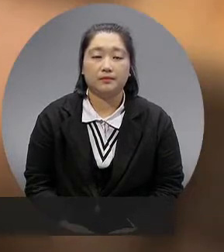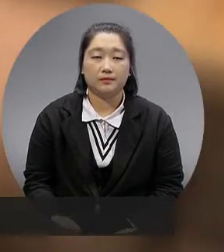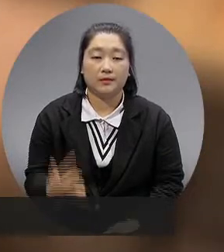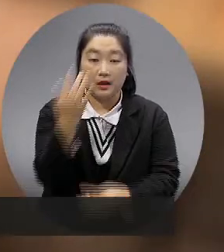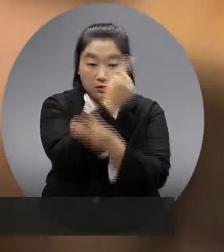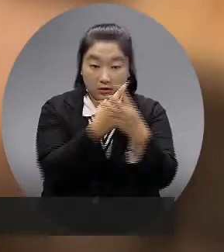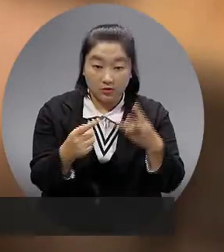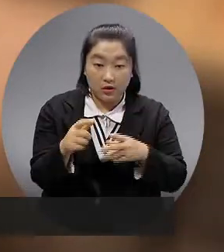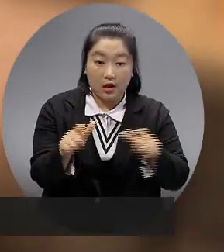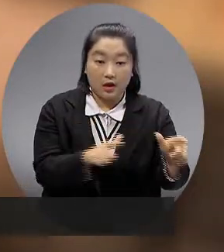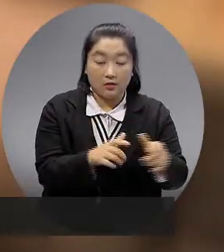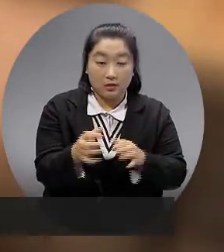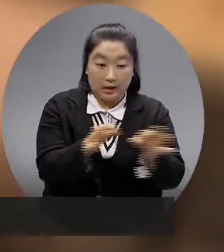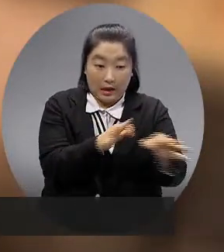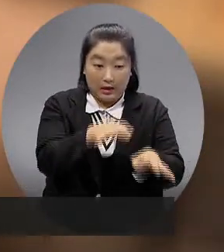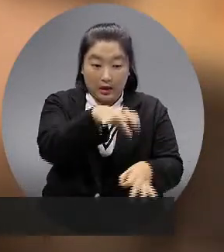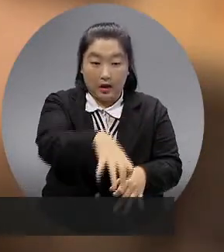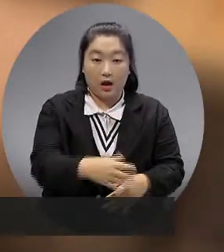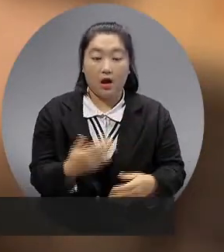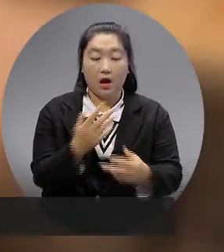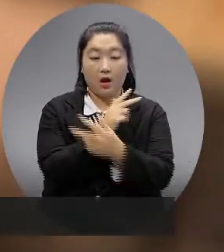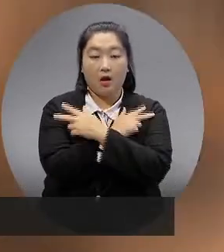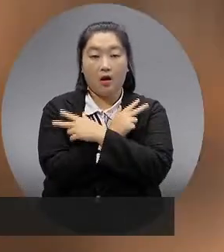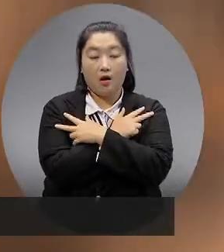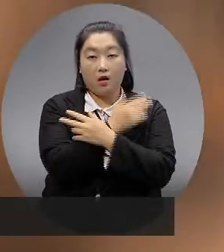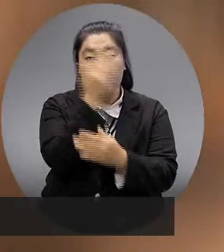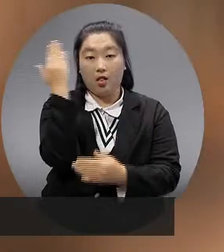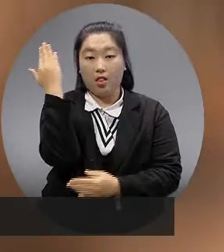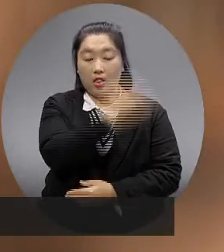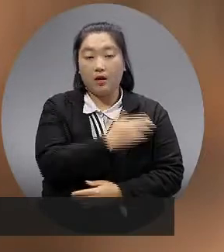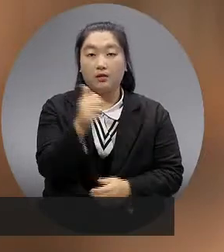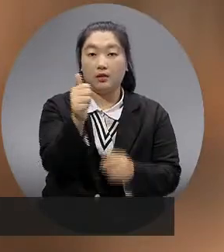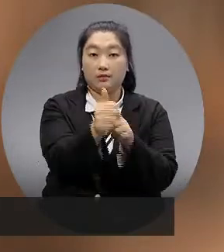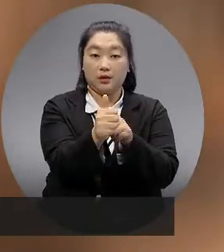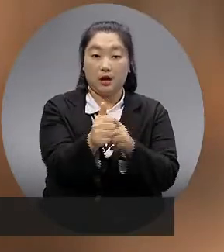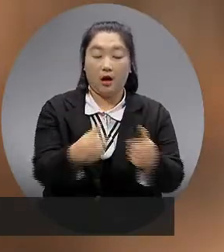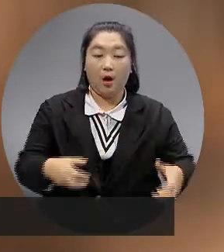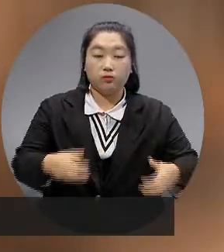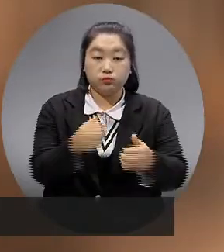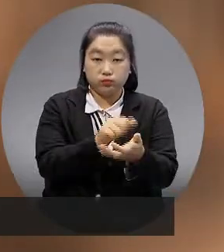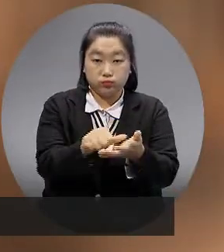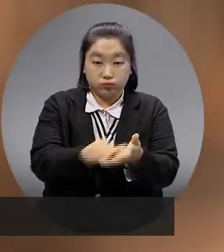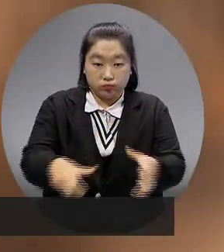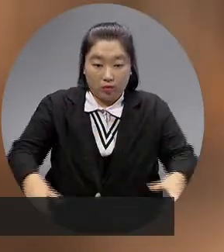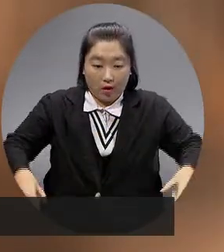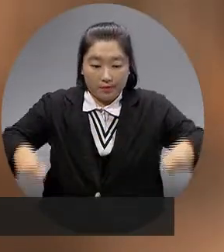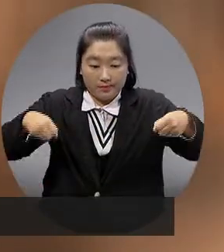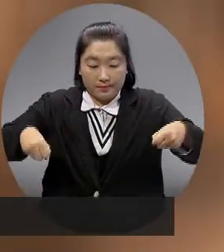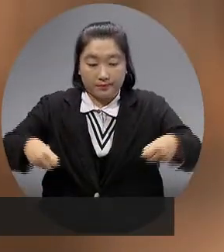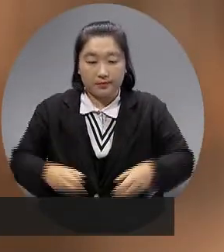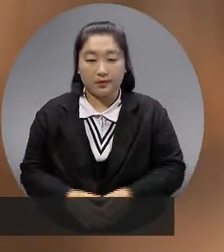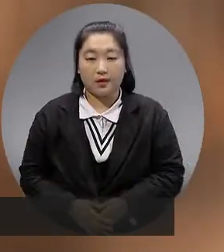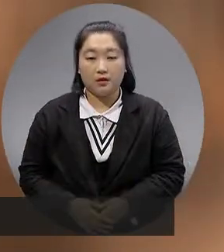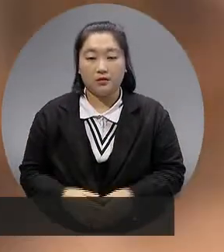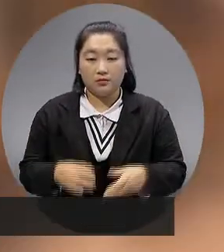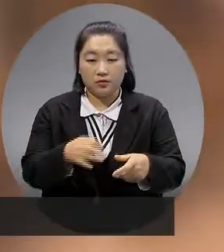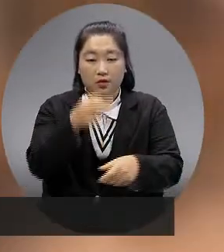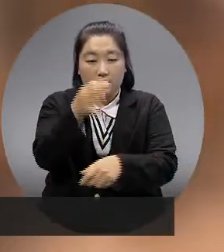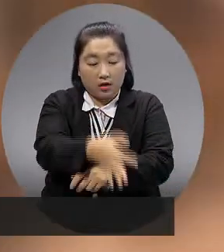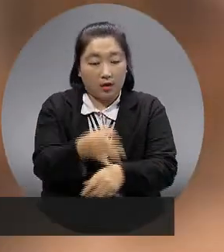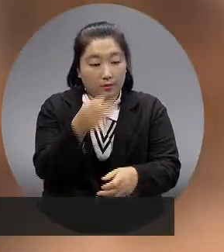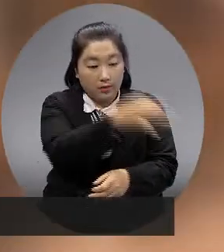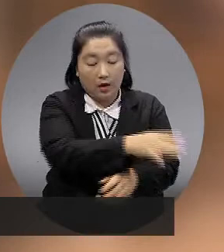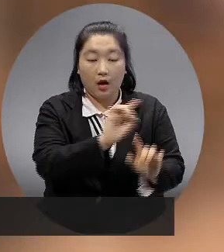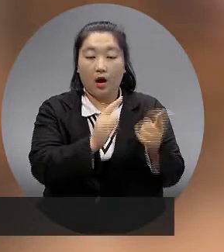청주의 한 생활 잡화점. 말끔한 정장 차림의 남성이 양손 가득 물건을 들고 나갑니다. 물건값을